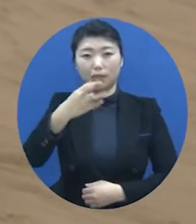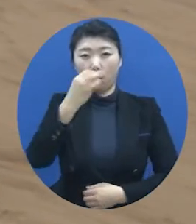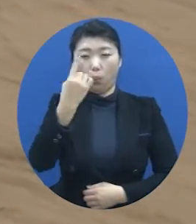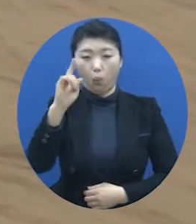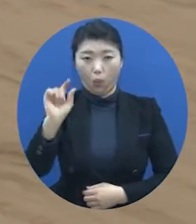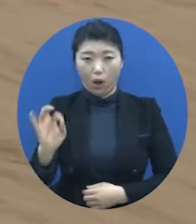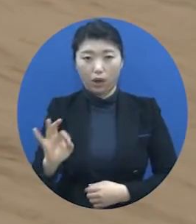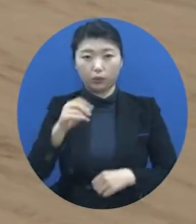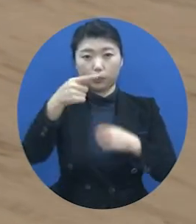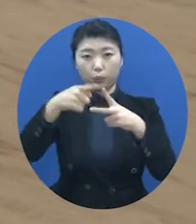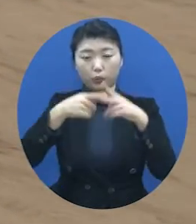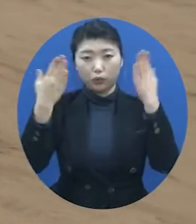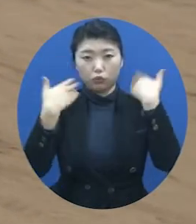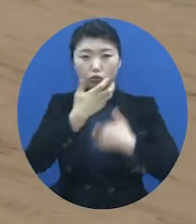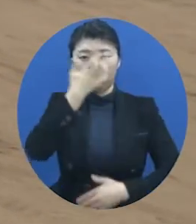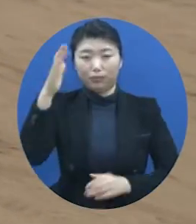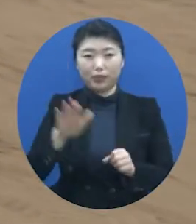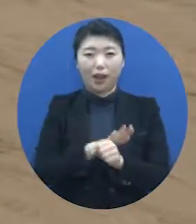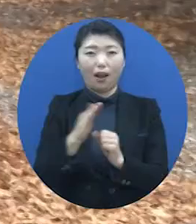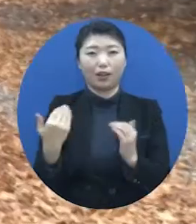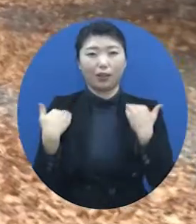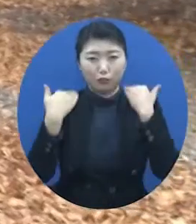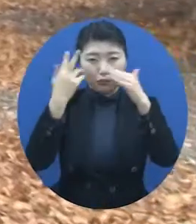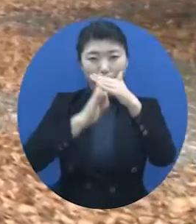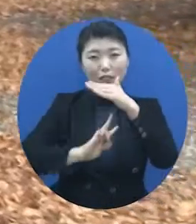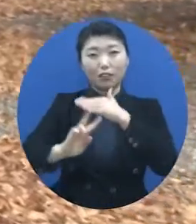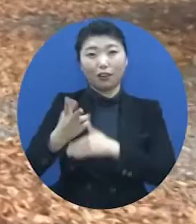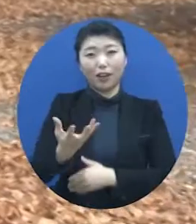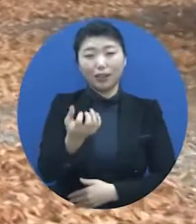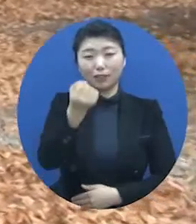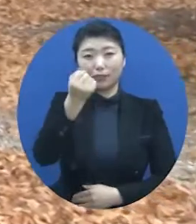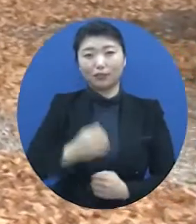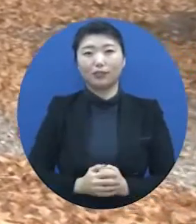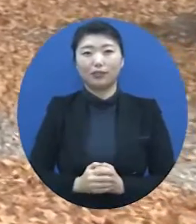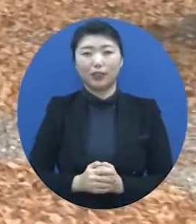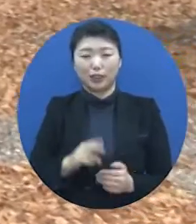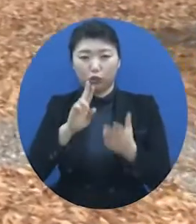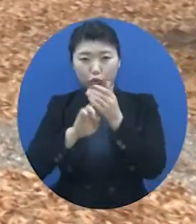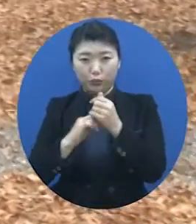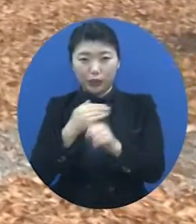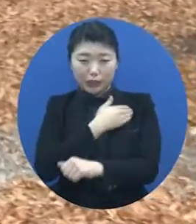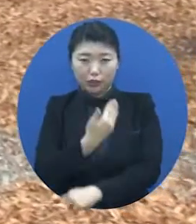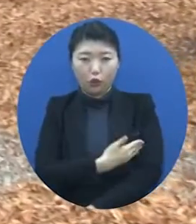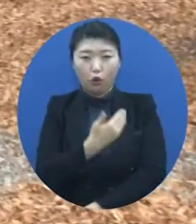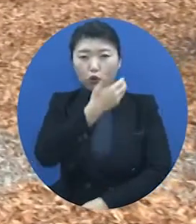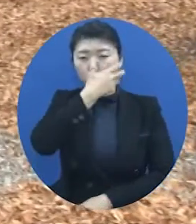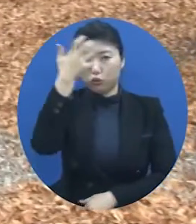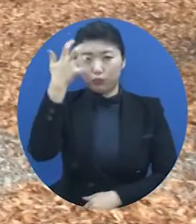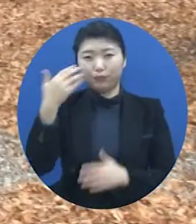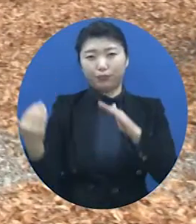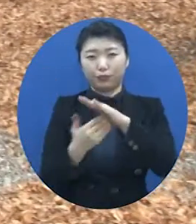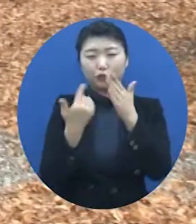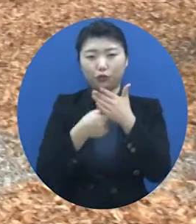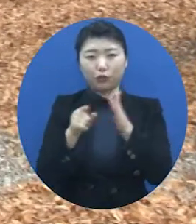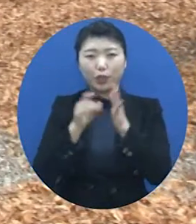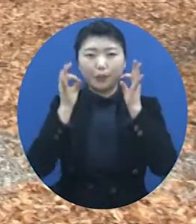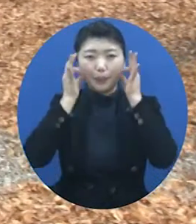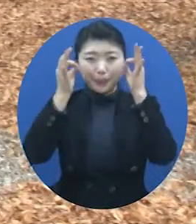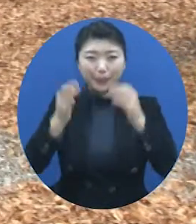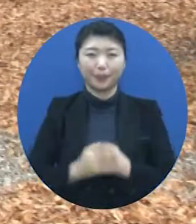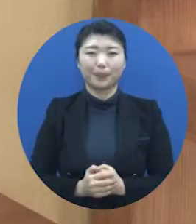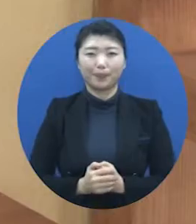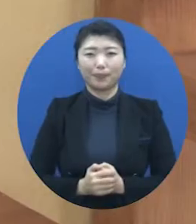의랑초등학교는 꿈과 사랑을 키우는 행복한 학교라는 비전으로 학생들의 잠재적인 능력과 꿈을 실현시키기 위해 힘쓰고